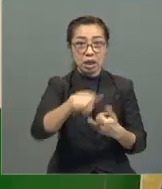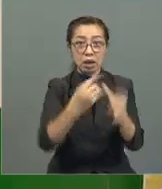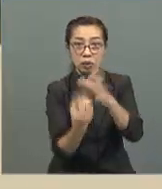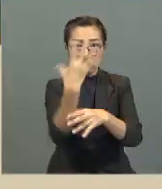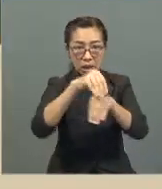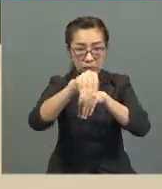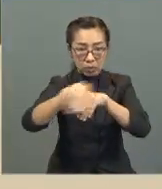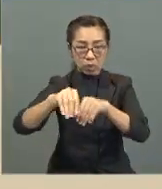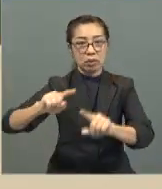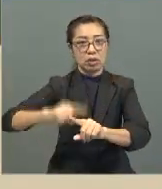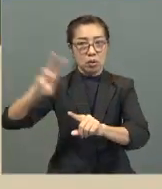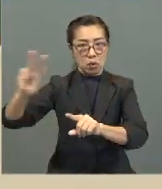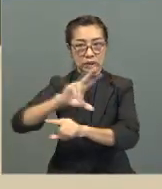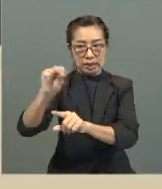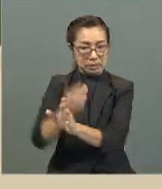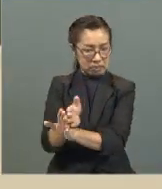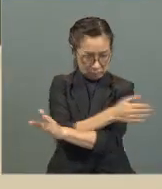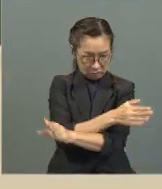เป็นเกษตรกรที่ขึ้นและก็ปรับปรุงทะเบียนเพิ่มเติมกับกรมส่งเสริมการเกษตรที่ขอผ่อนปรนเวลาเพาะปลูกพืชเนื่องจากรอฝนนั้นย้ำว่าต้องยื่นแบบคําร้องทะเบียนเกษตรกรภายในวันนี้นะคะยาวว่าภายในวันนี้และต้องเพาะปลูกก่อนวันที่30